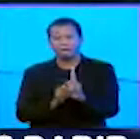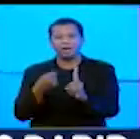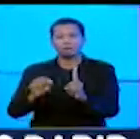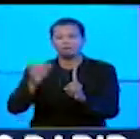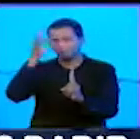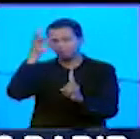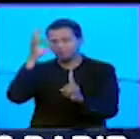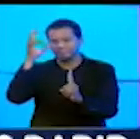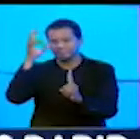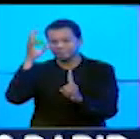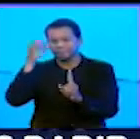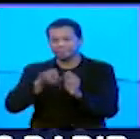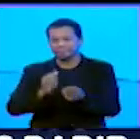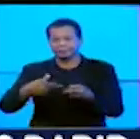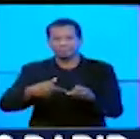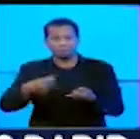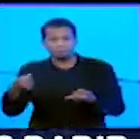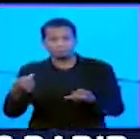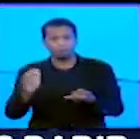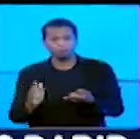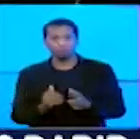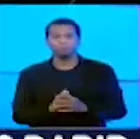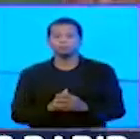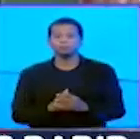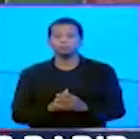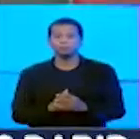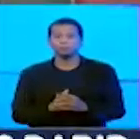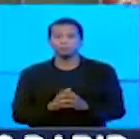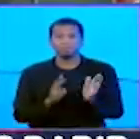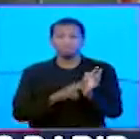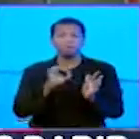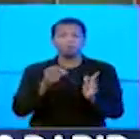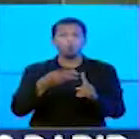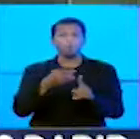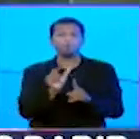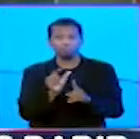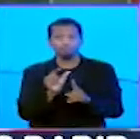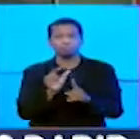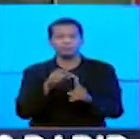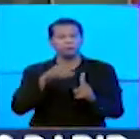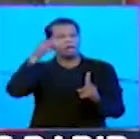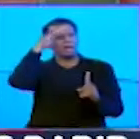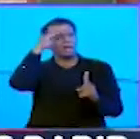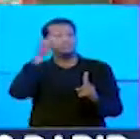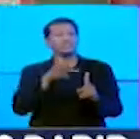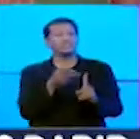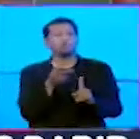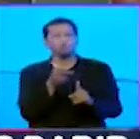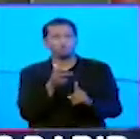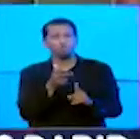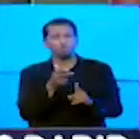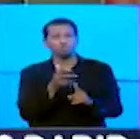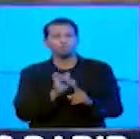dites rapid Michael ikenobo adalah pemeran pria dalam video asusila artis Gisella Anastasia dan kepada polisi